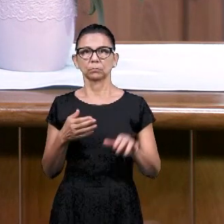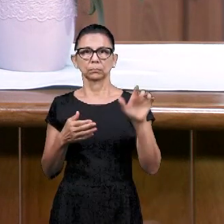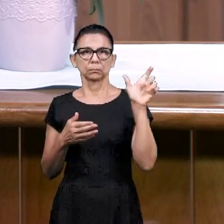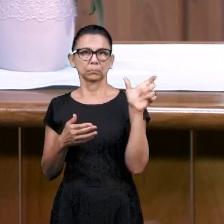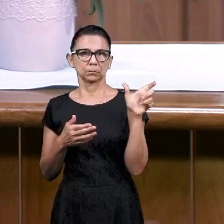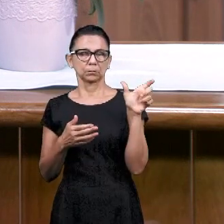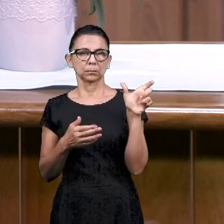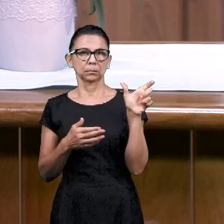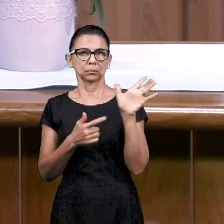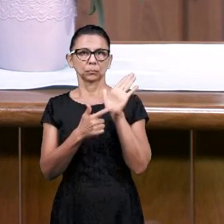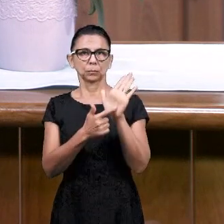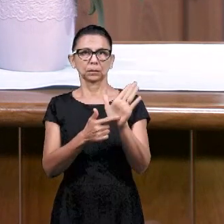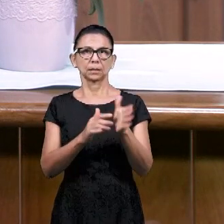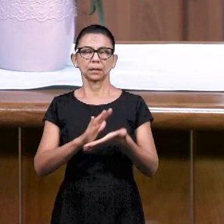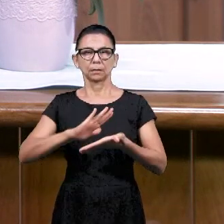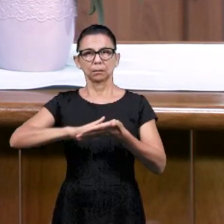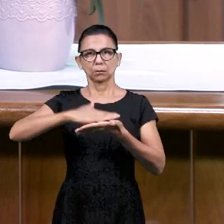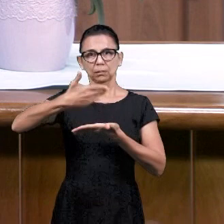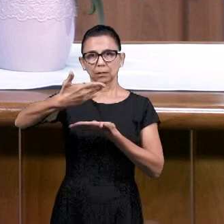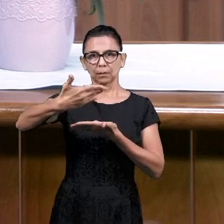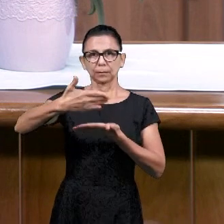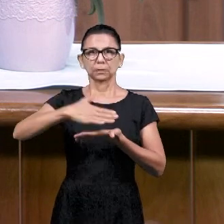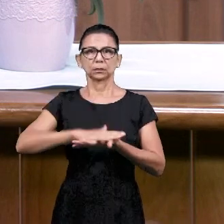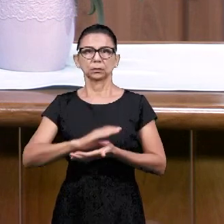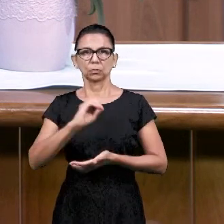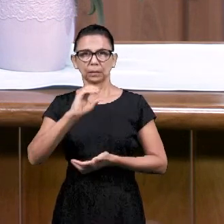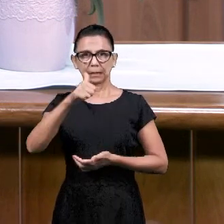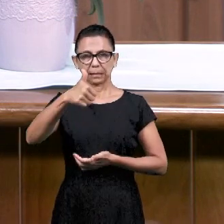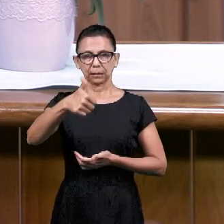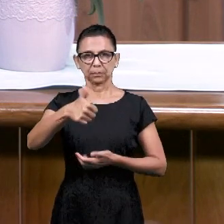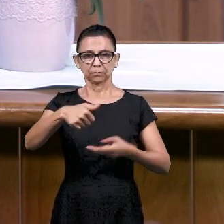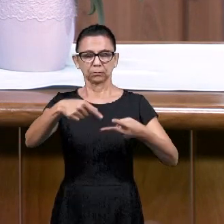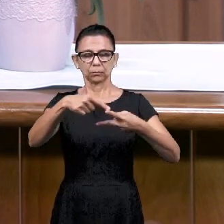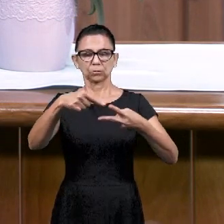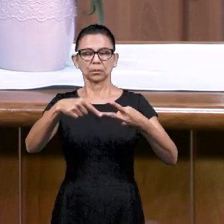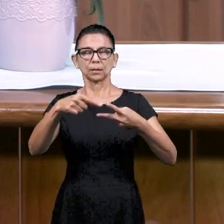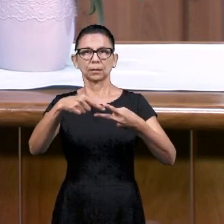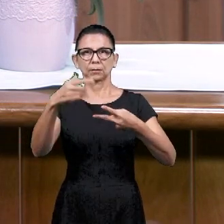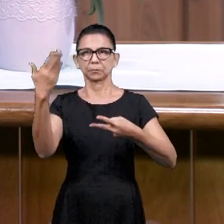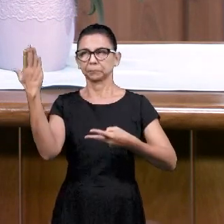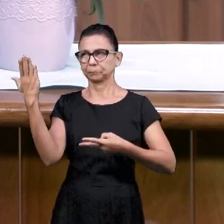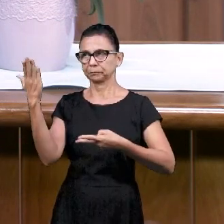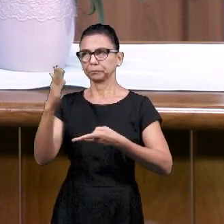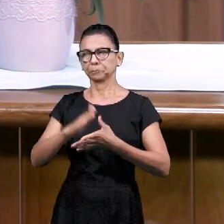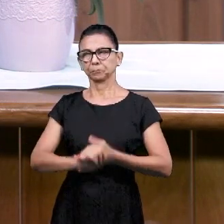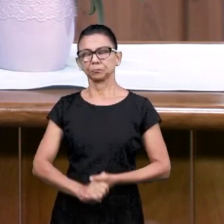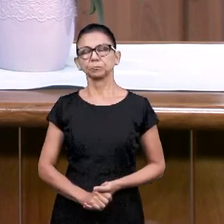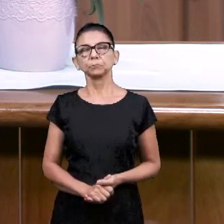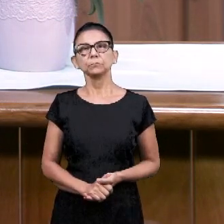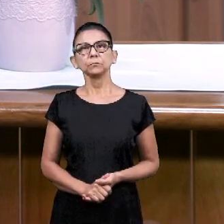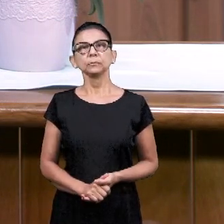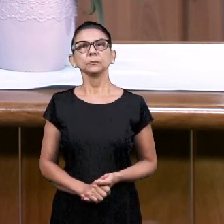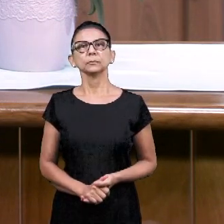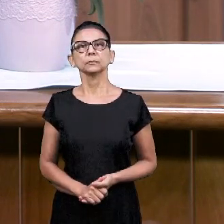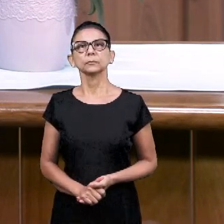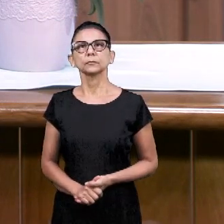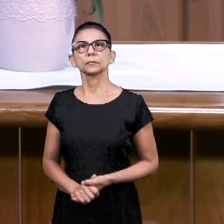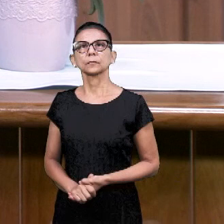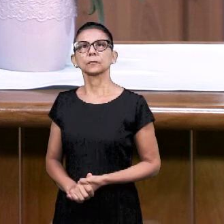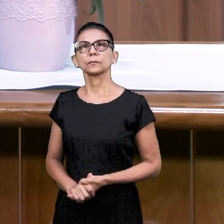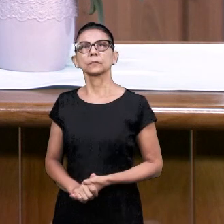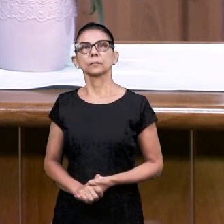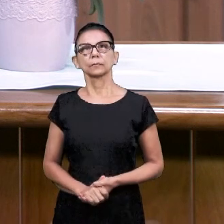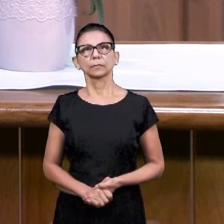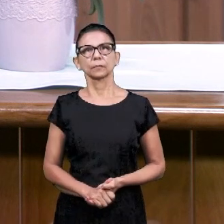appareil ici et aussi dans ma tablette parce que ça marche. J'ai mon smartphone. La